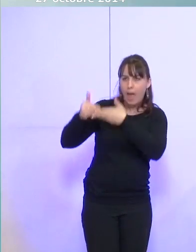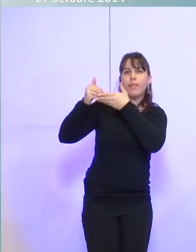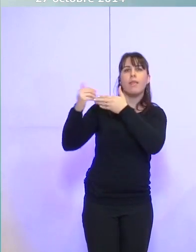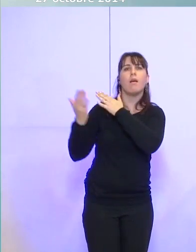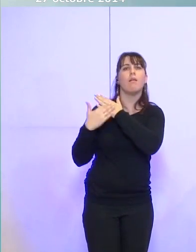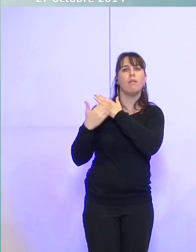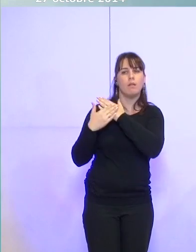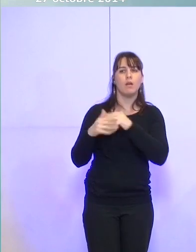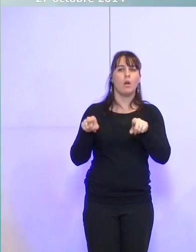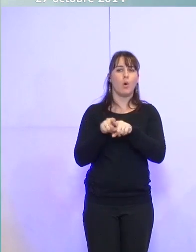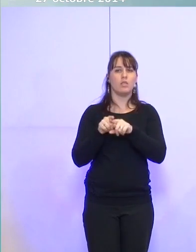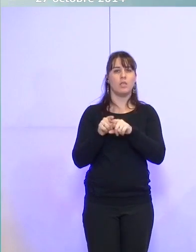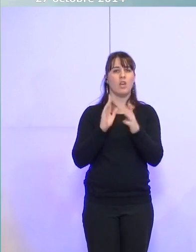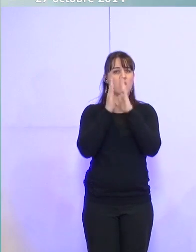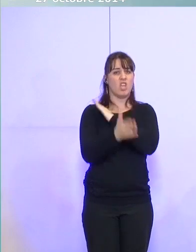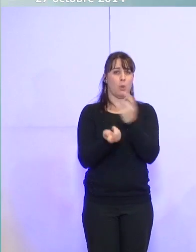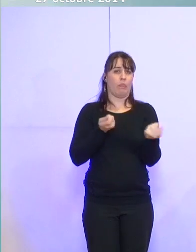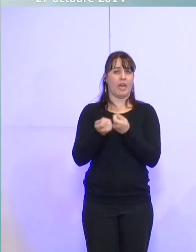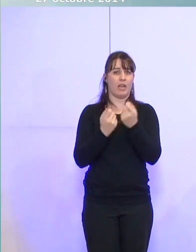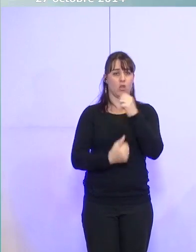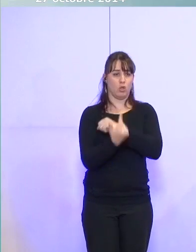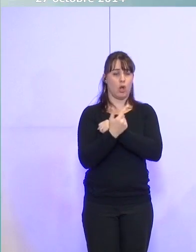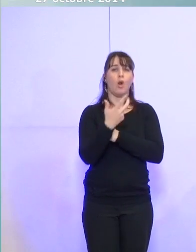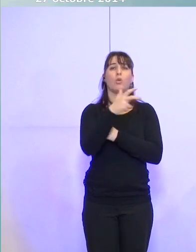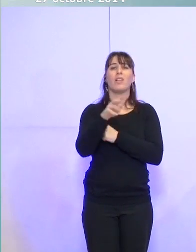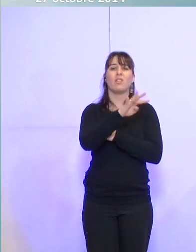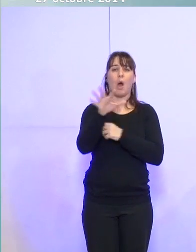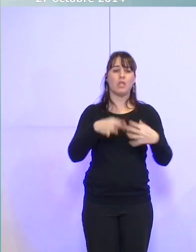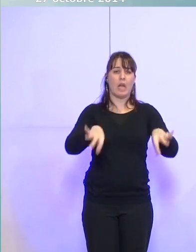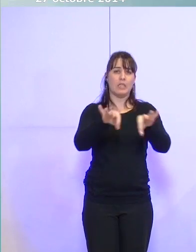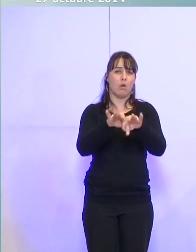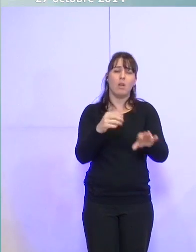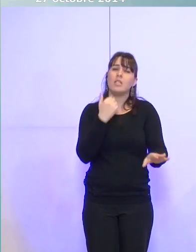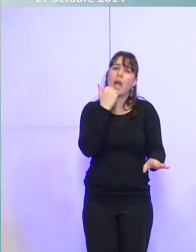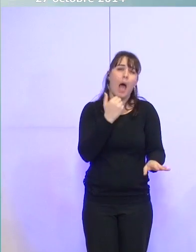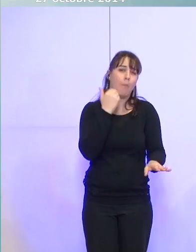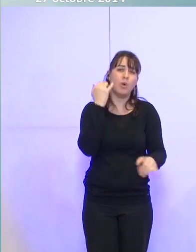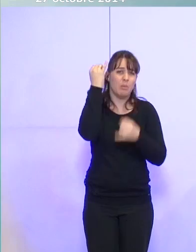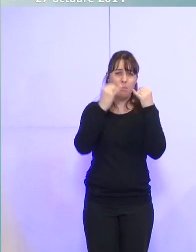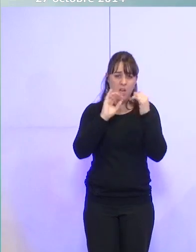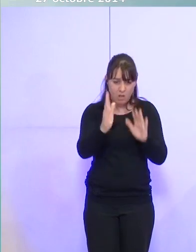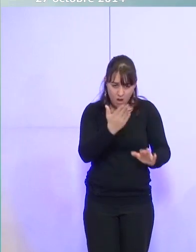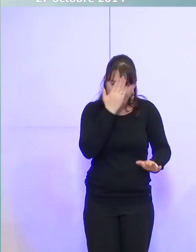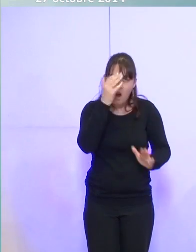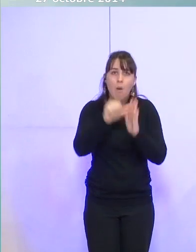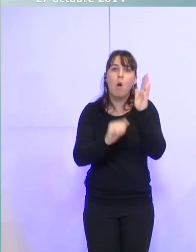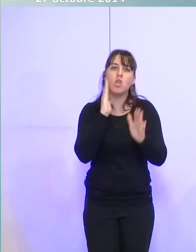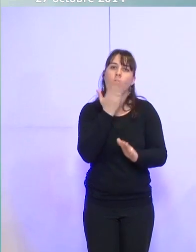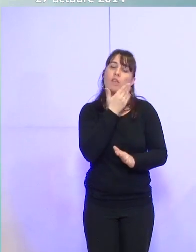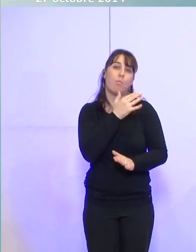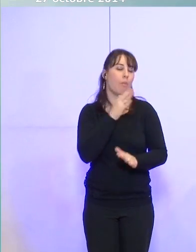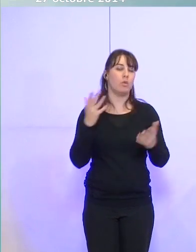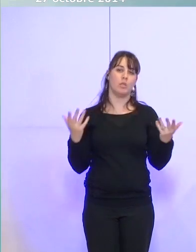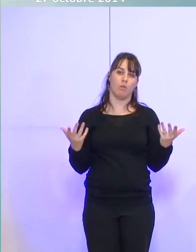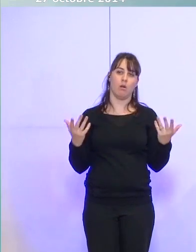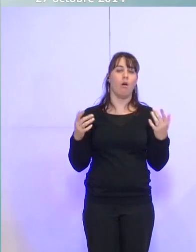avéré que la gestion directe pour ce seul silo 345 aurait été impossible à organiser d'ici janvier. D'une